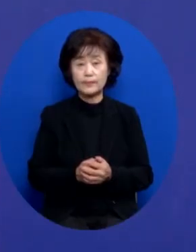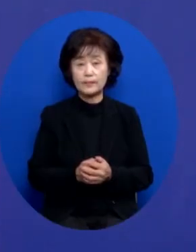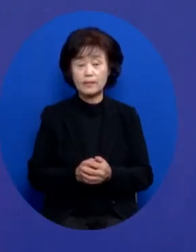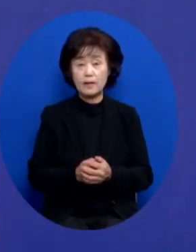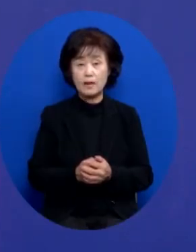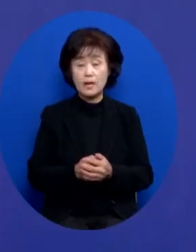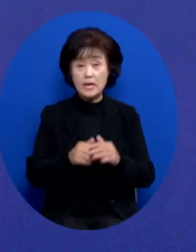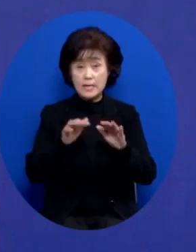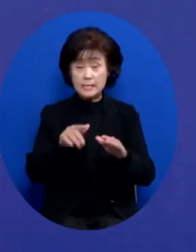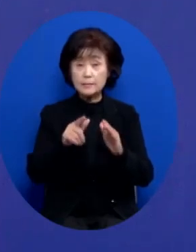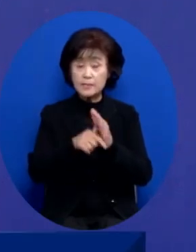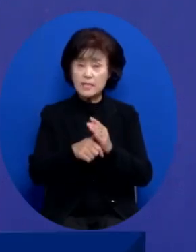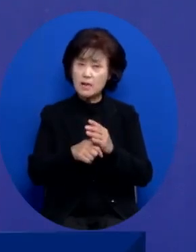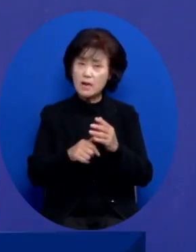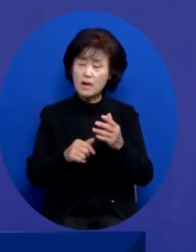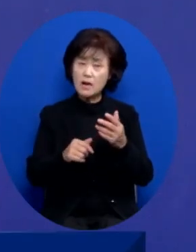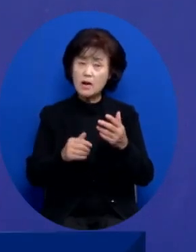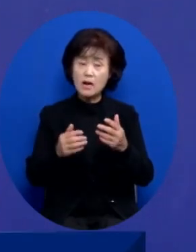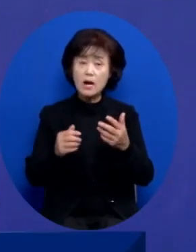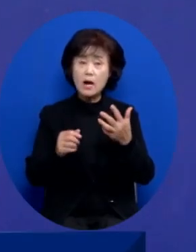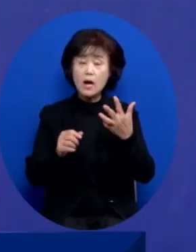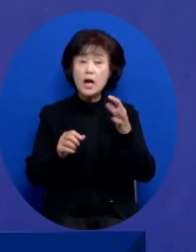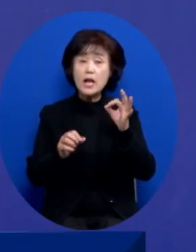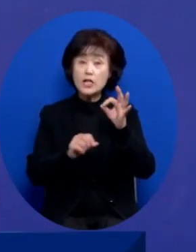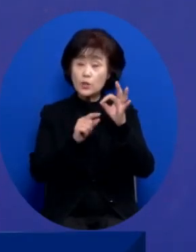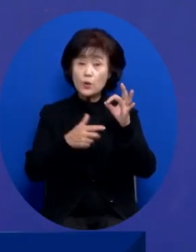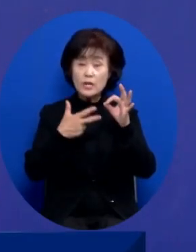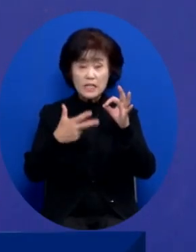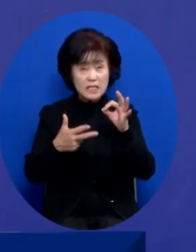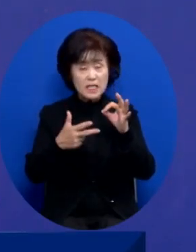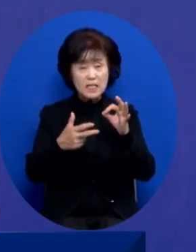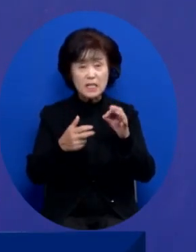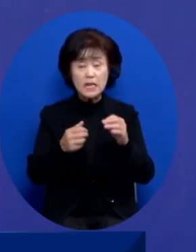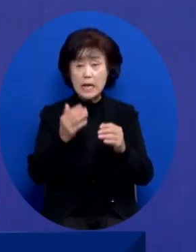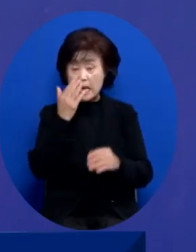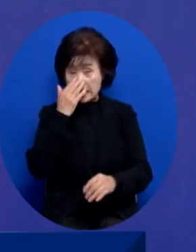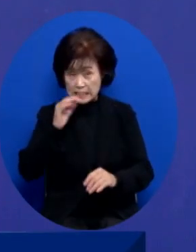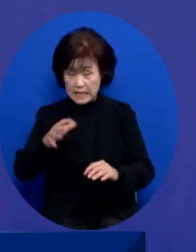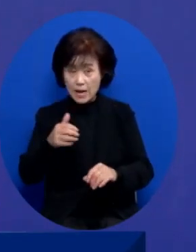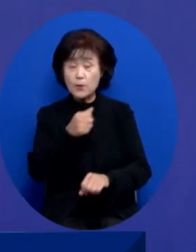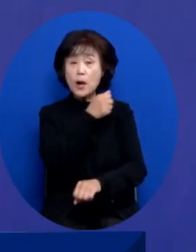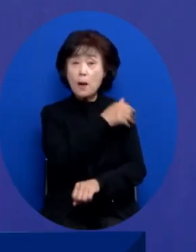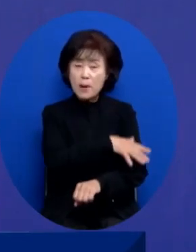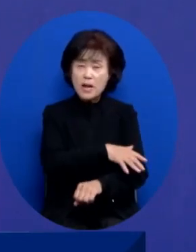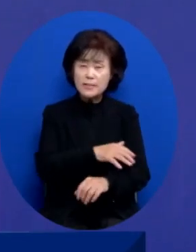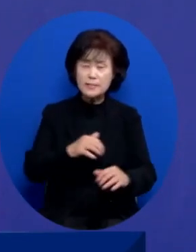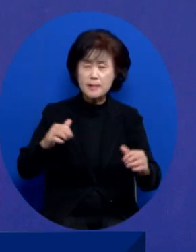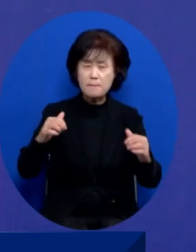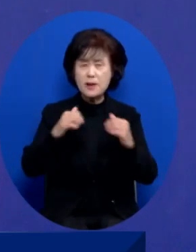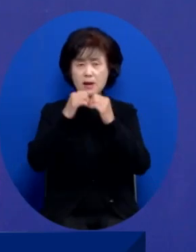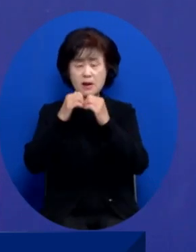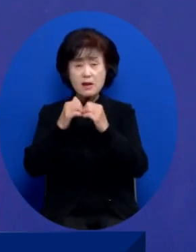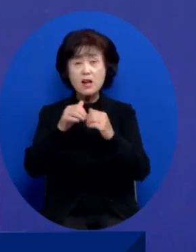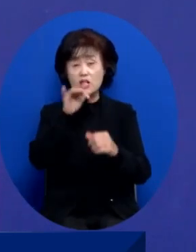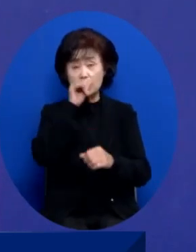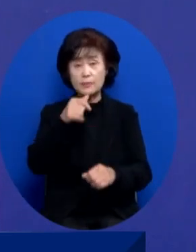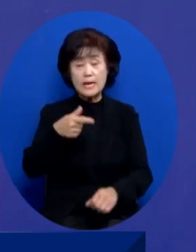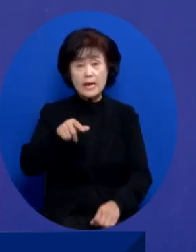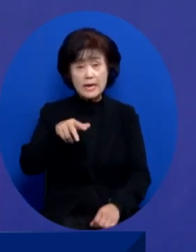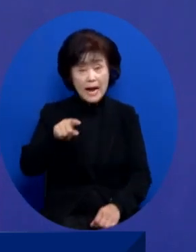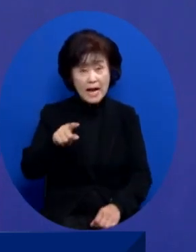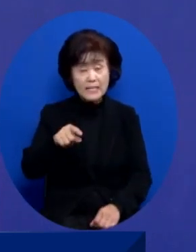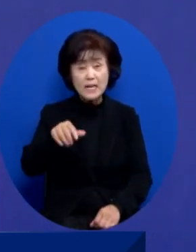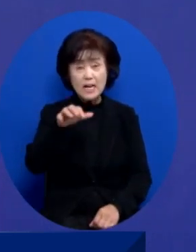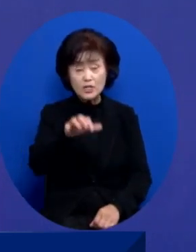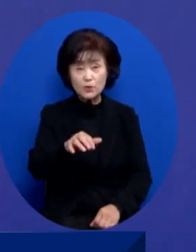현재 시간 지난 7일 이스라엘군과 팔레스타인 무장정파 하마스의 무력 충돌이 발생했습니다. 가자지구에서